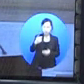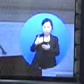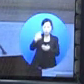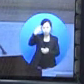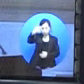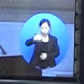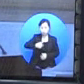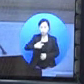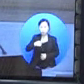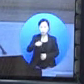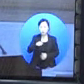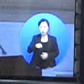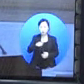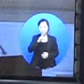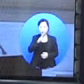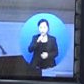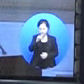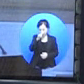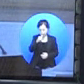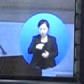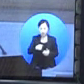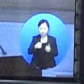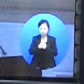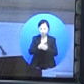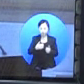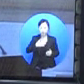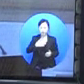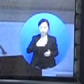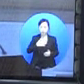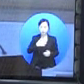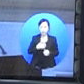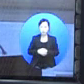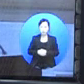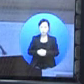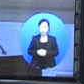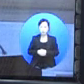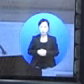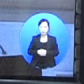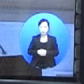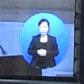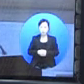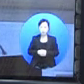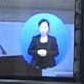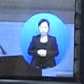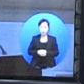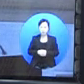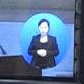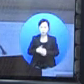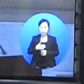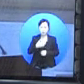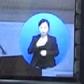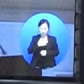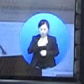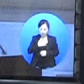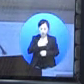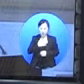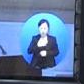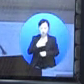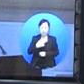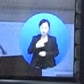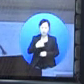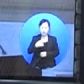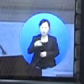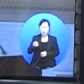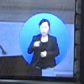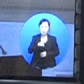대해서 정치적 역할은 뭐고 학술적 역할은 뭔지를 찾아봤습니다. 집행부를 감시하고